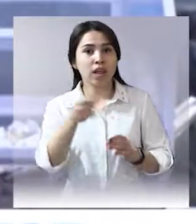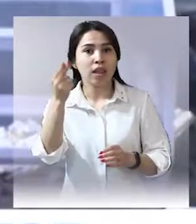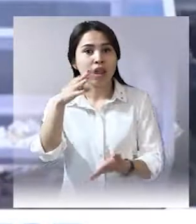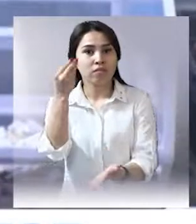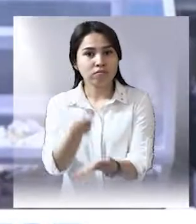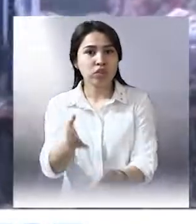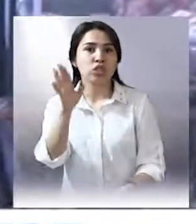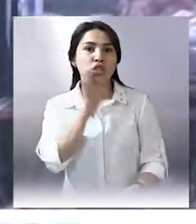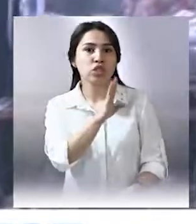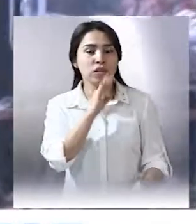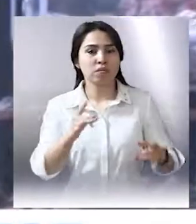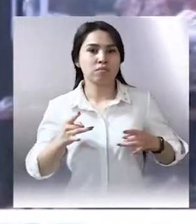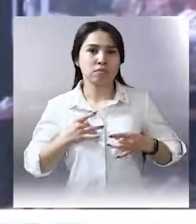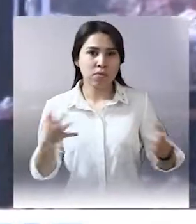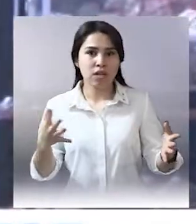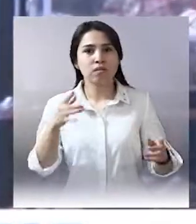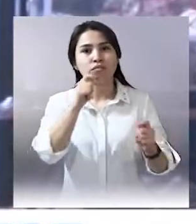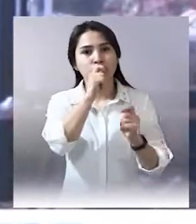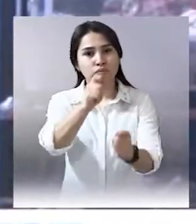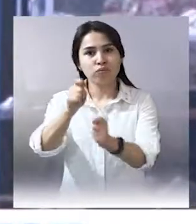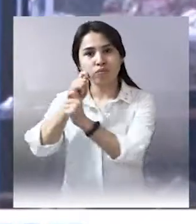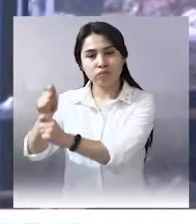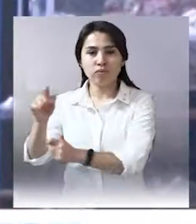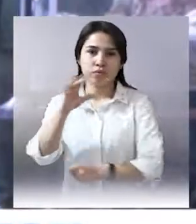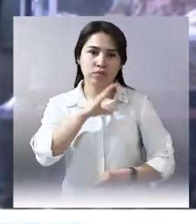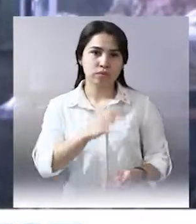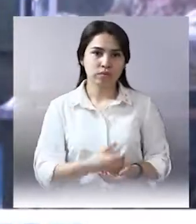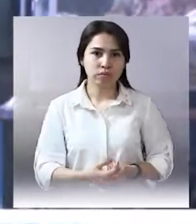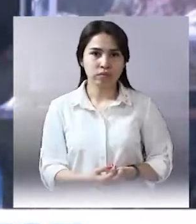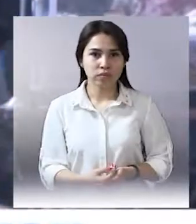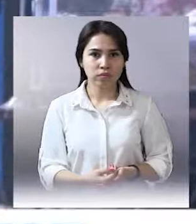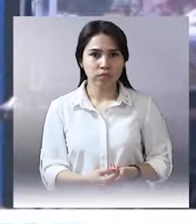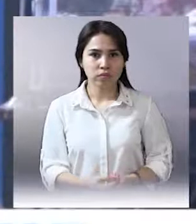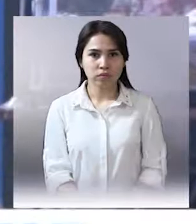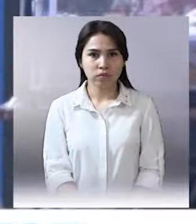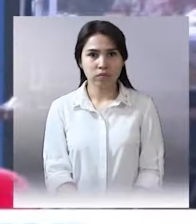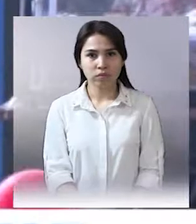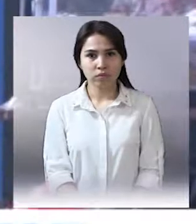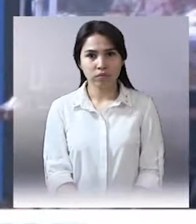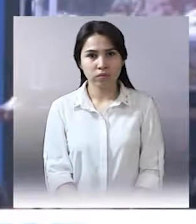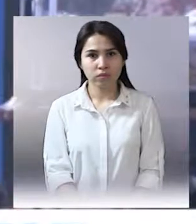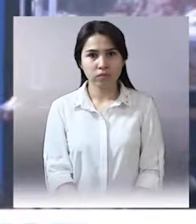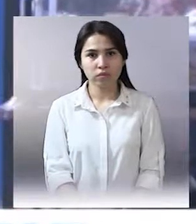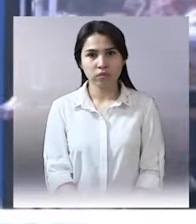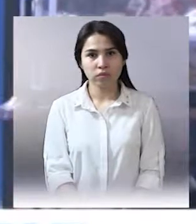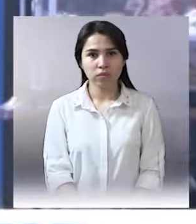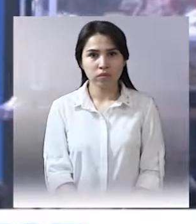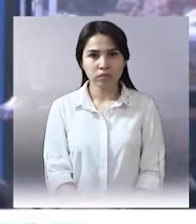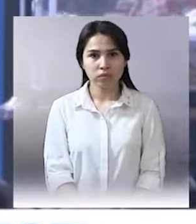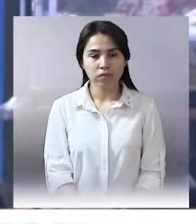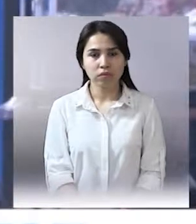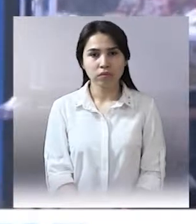розыгрыши. Победителям были вручены ценные подарки от организаторов. Аплодисменты, друзья. Молодец!